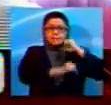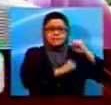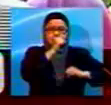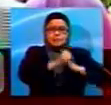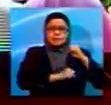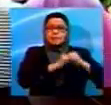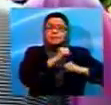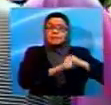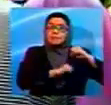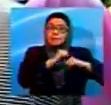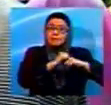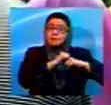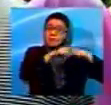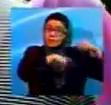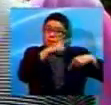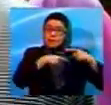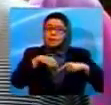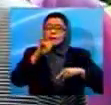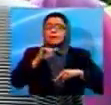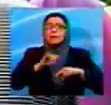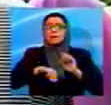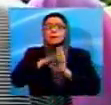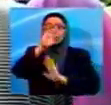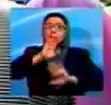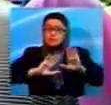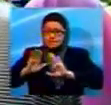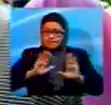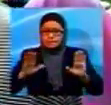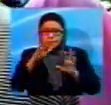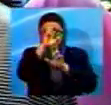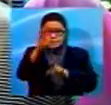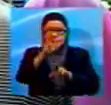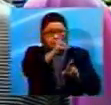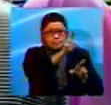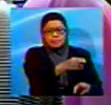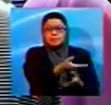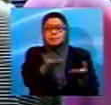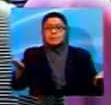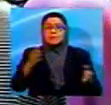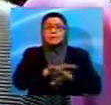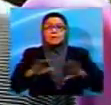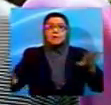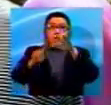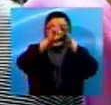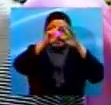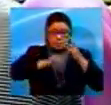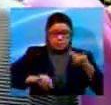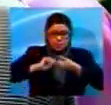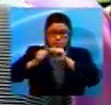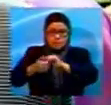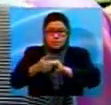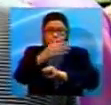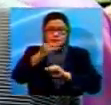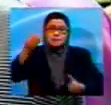yang bertoleransi dan menghormati pihak lawanlah jangan menimbulkan sebarang provokasi yang